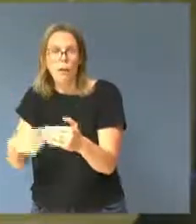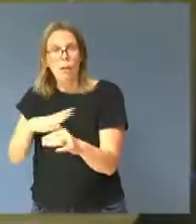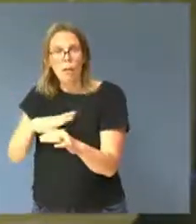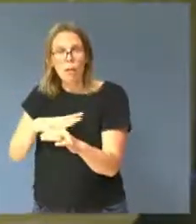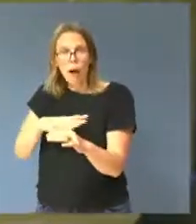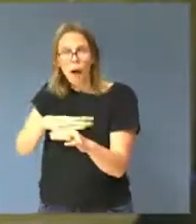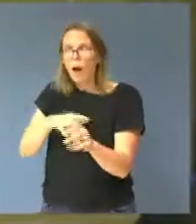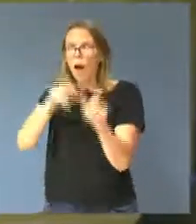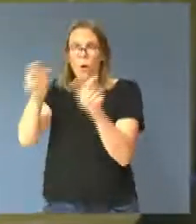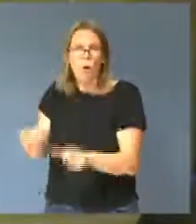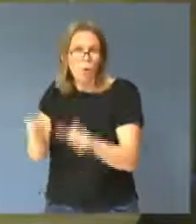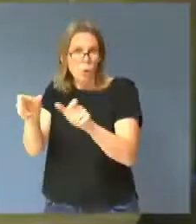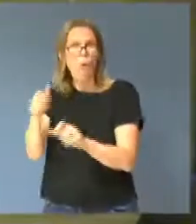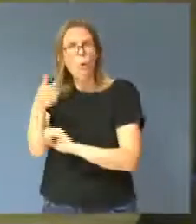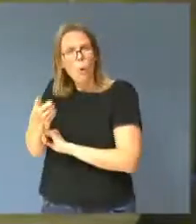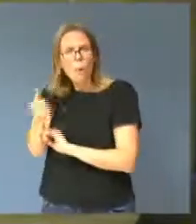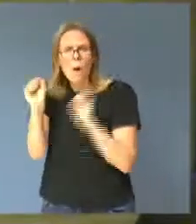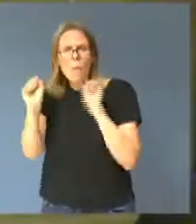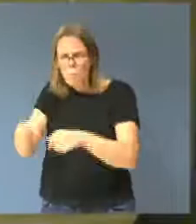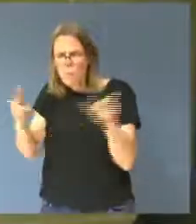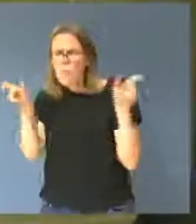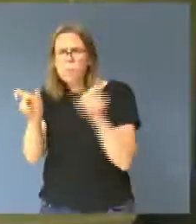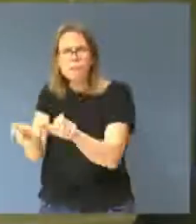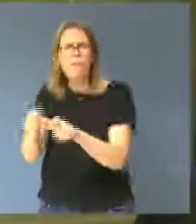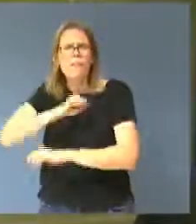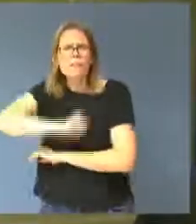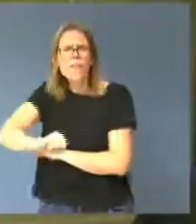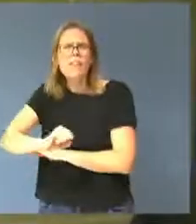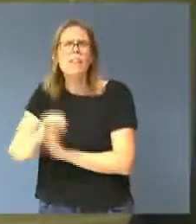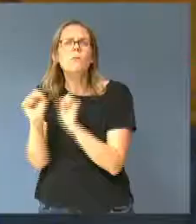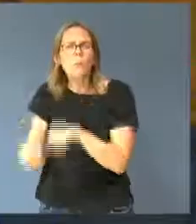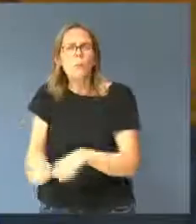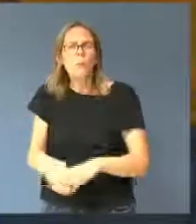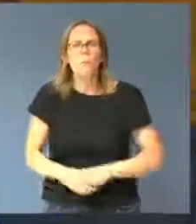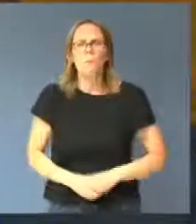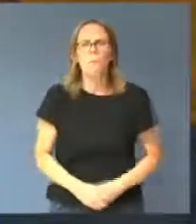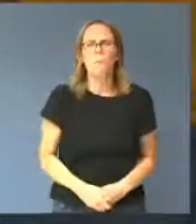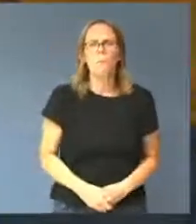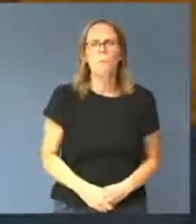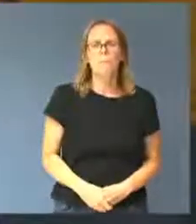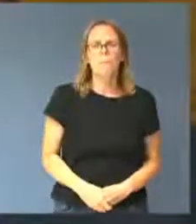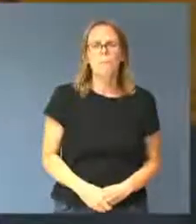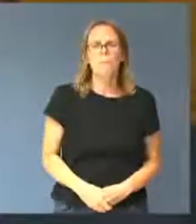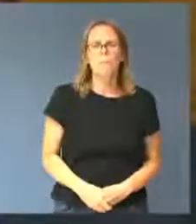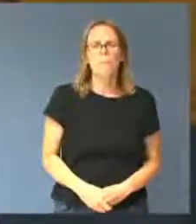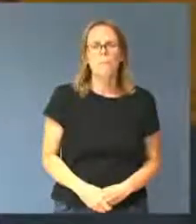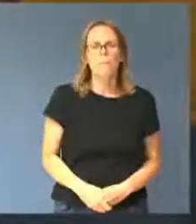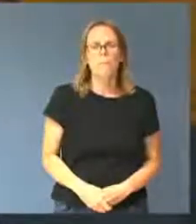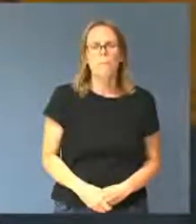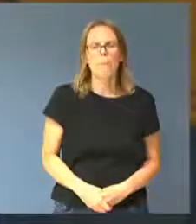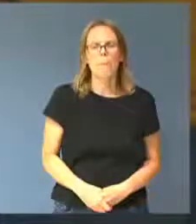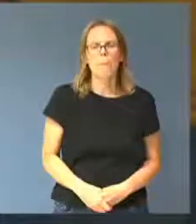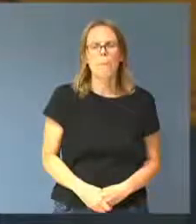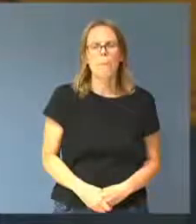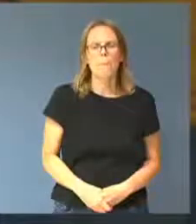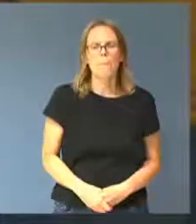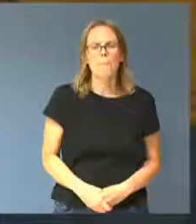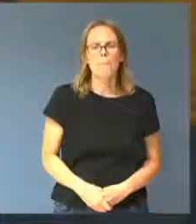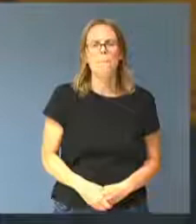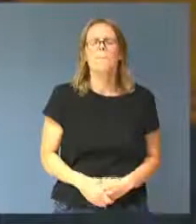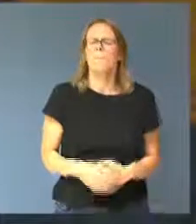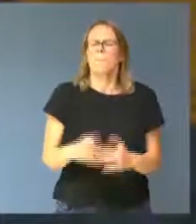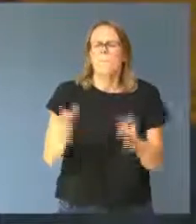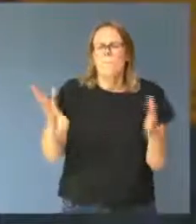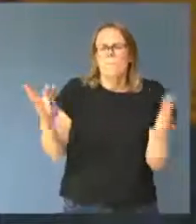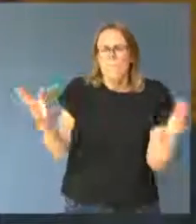et exercent un contrôle de vitesse. Pourquoi ne pas faire pareil? Merci. Monsieur Philippot, vous